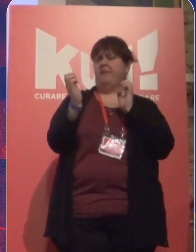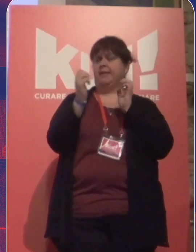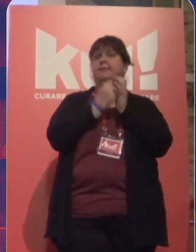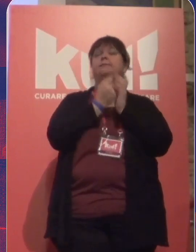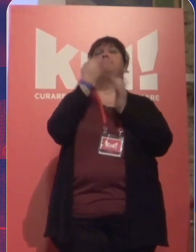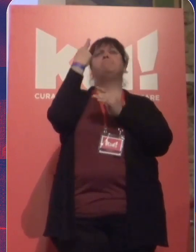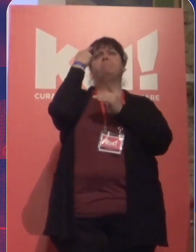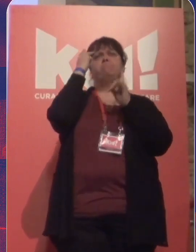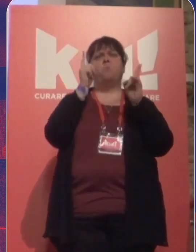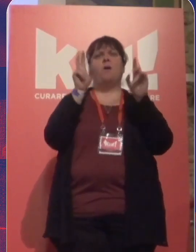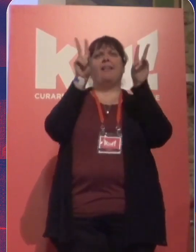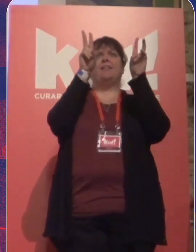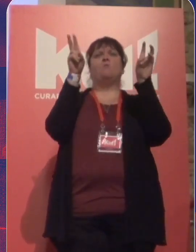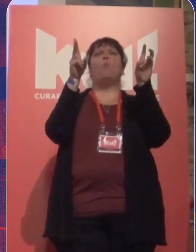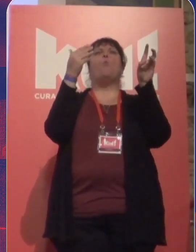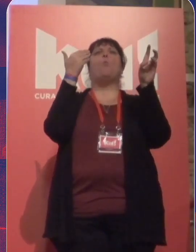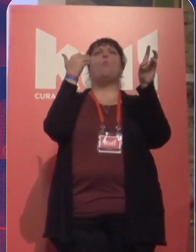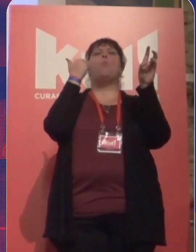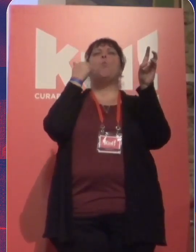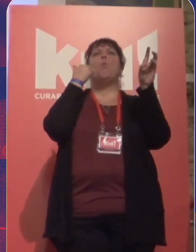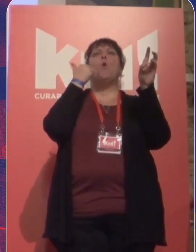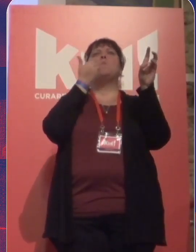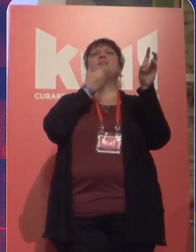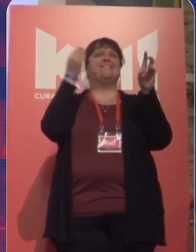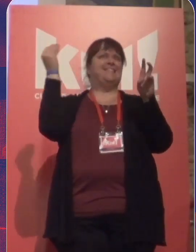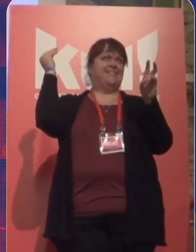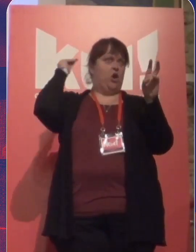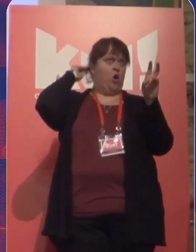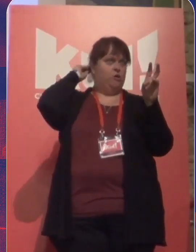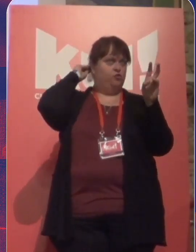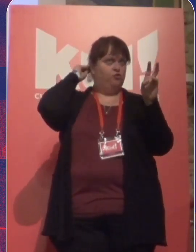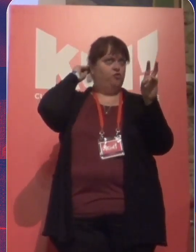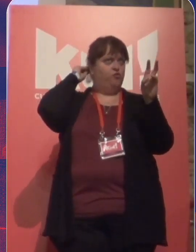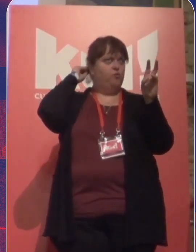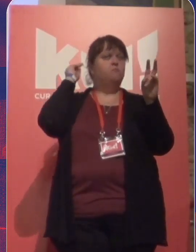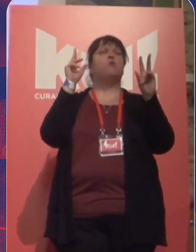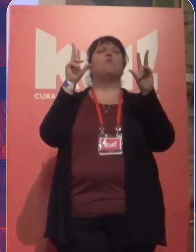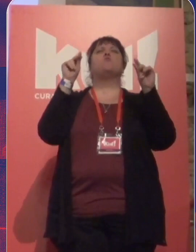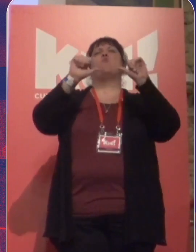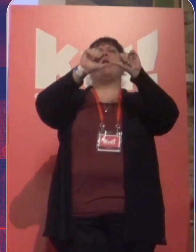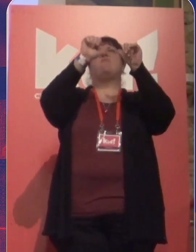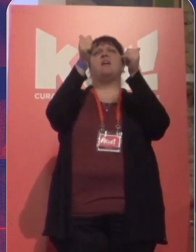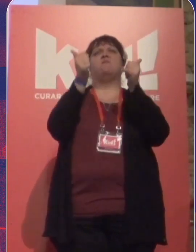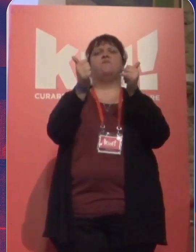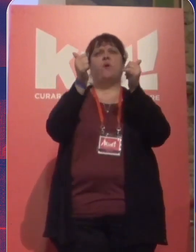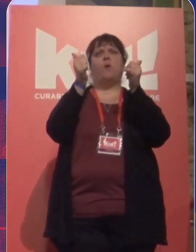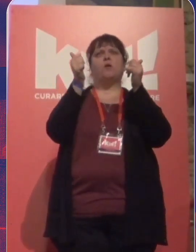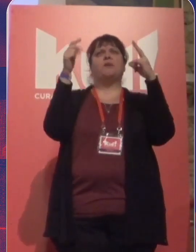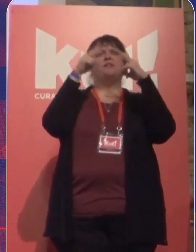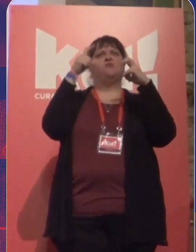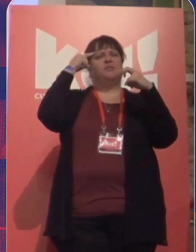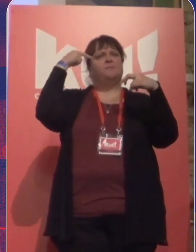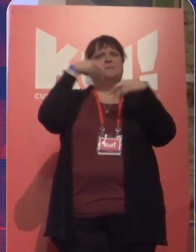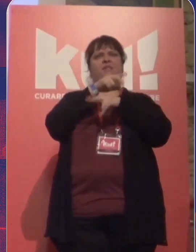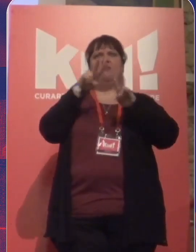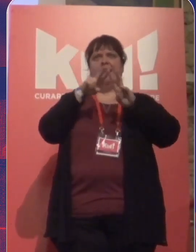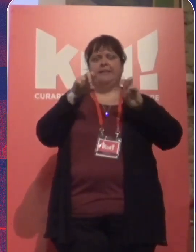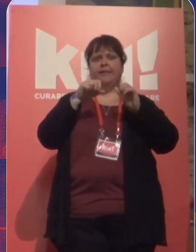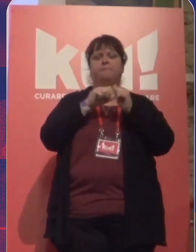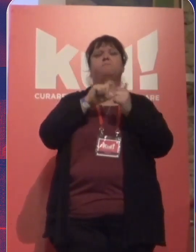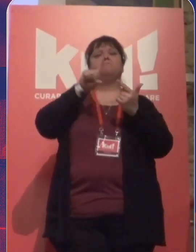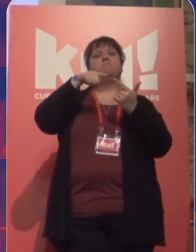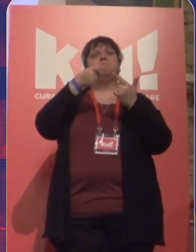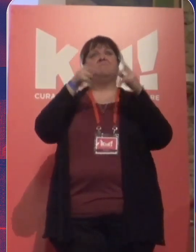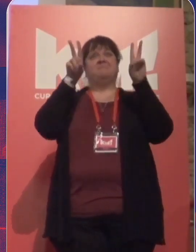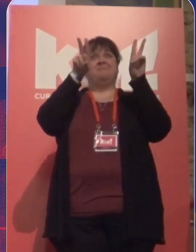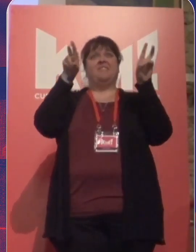nuove forme della clinica psicoanalitica raffaello che optino 2010 jacques lacan